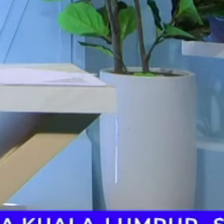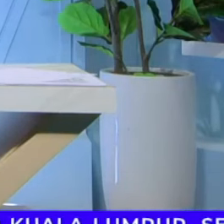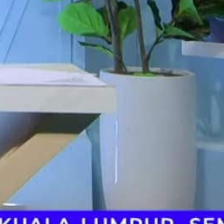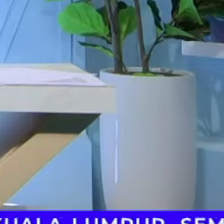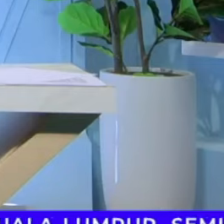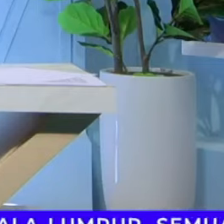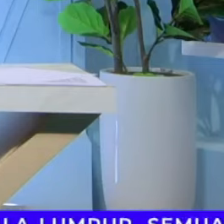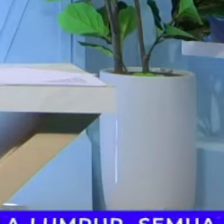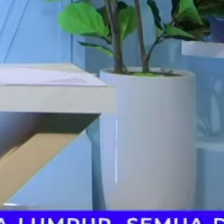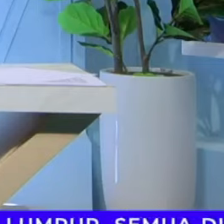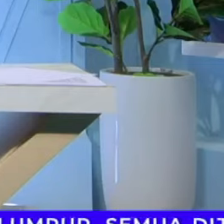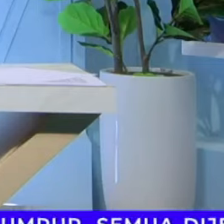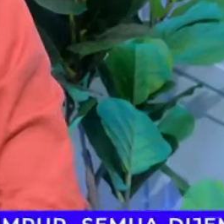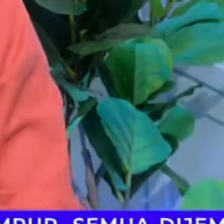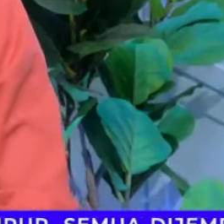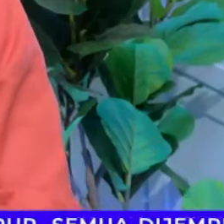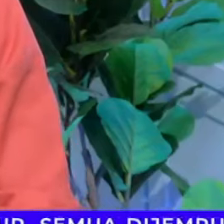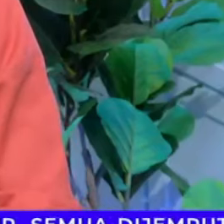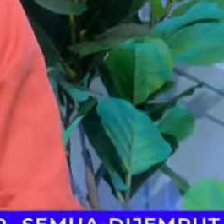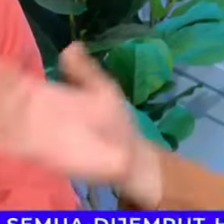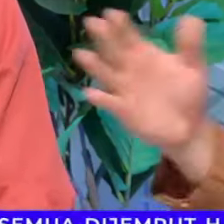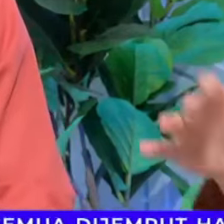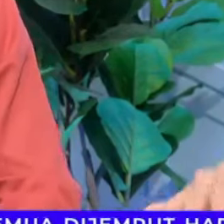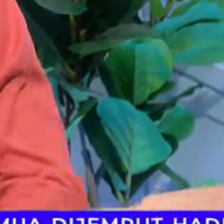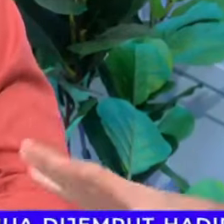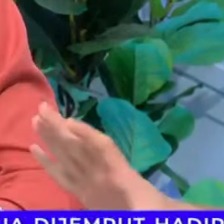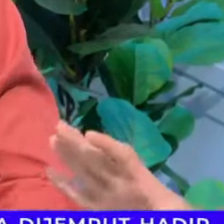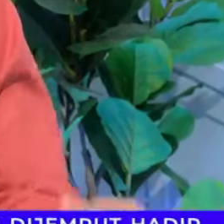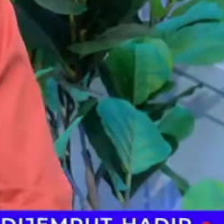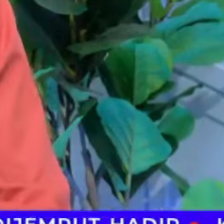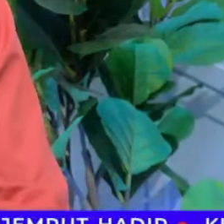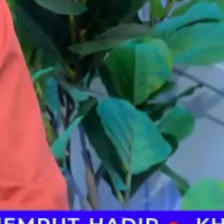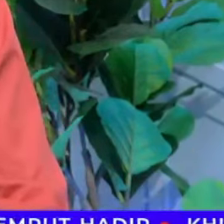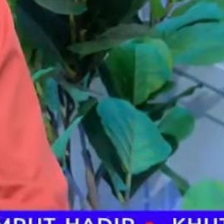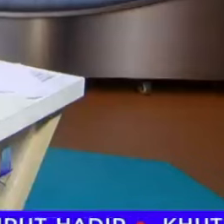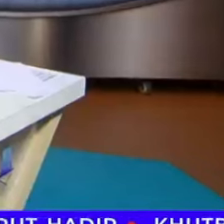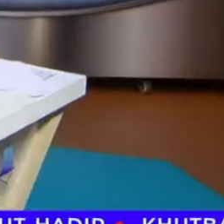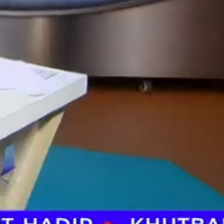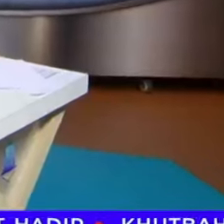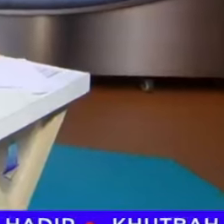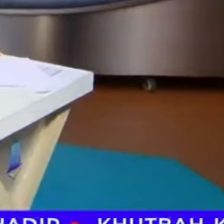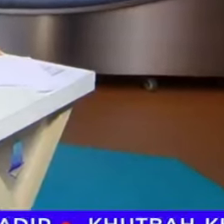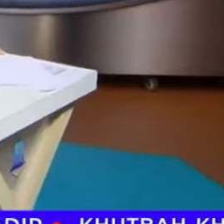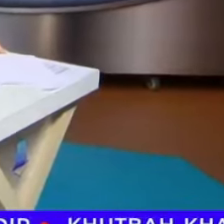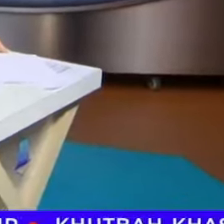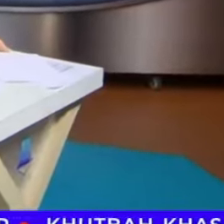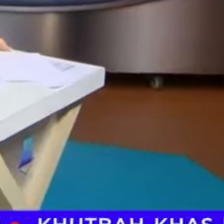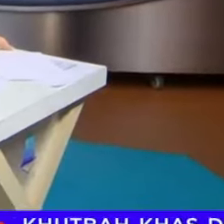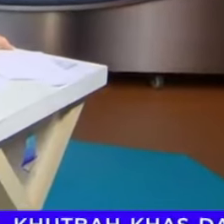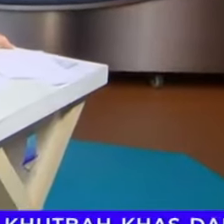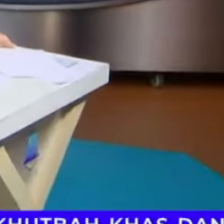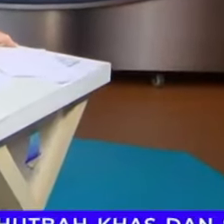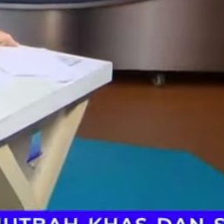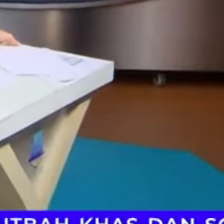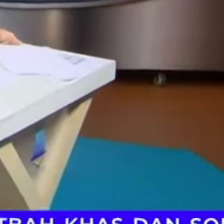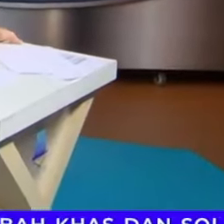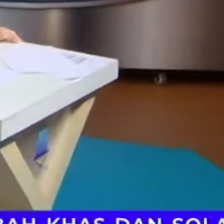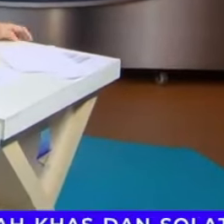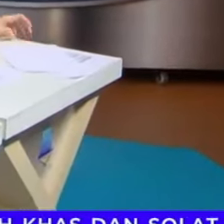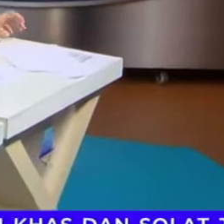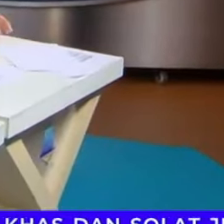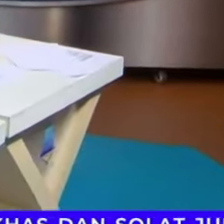sampai ke hari ini kami bertemu balik, masih berada dalam bidang yang sama. Dan sudah tentunya bagi mereka sama